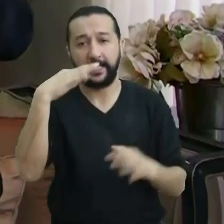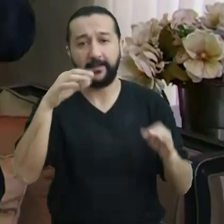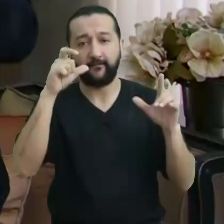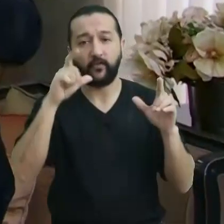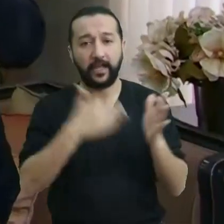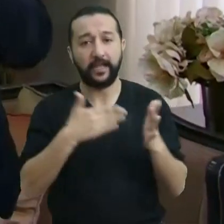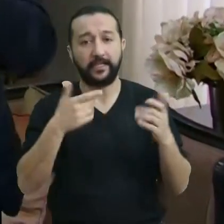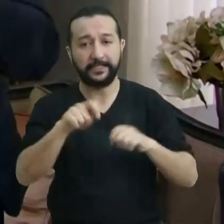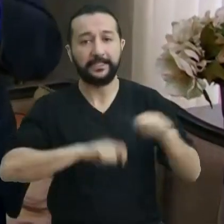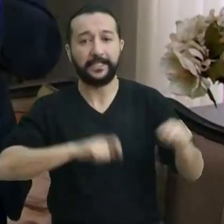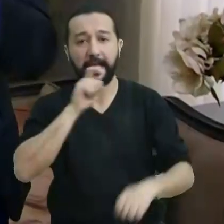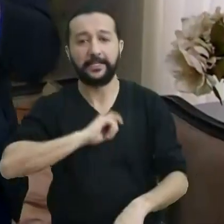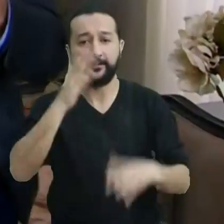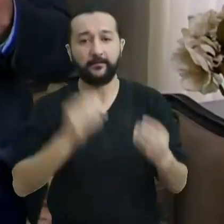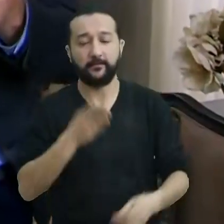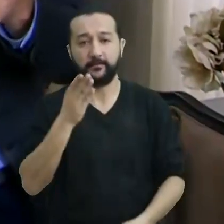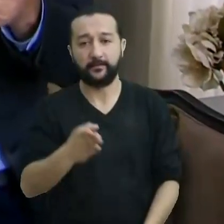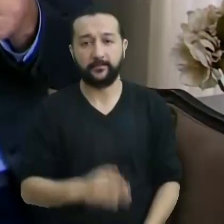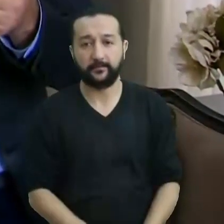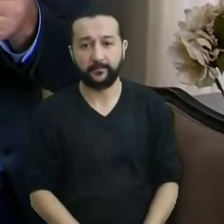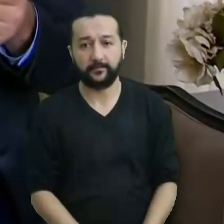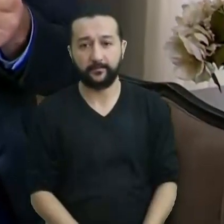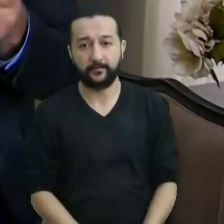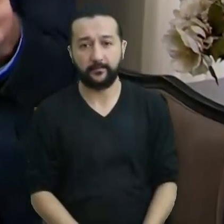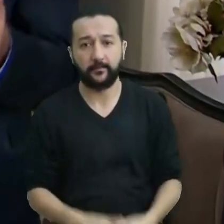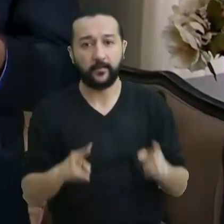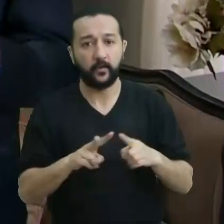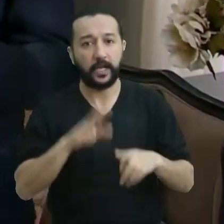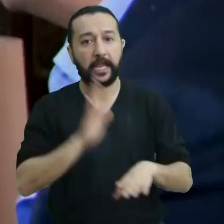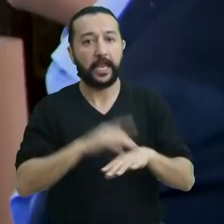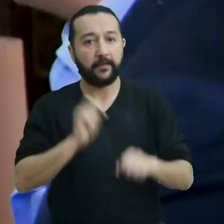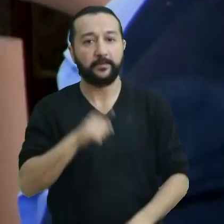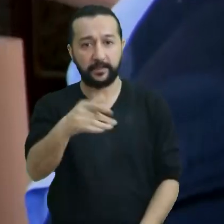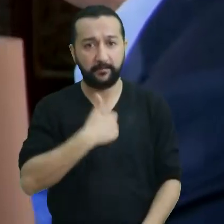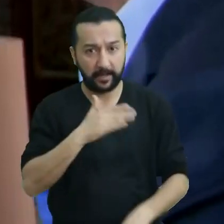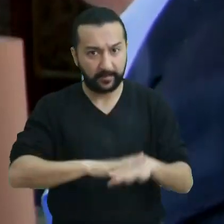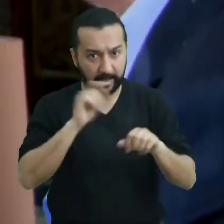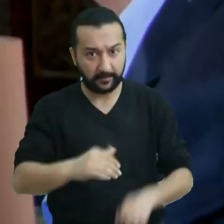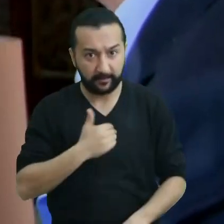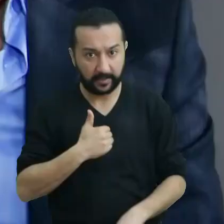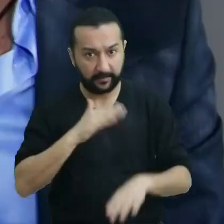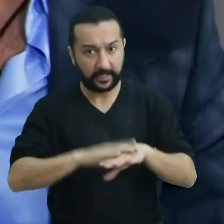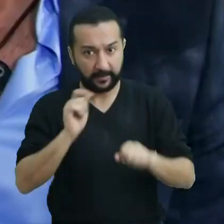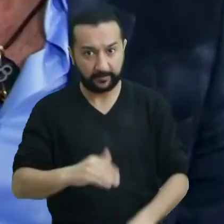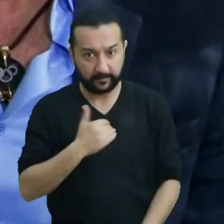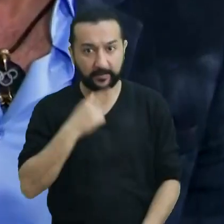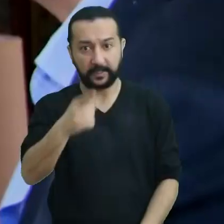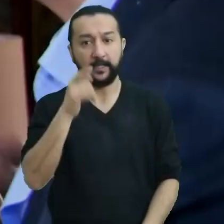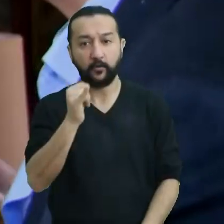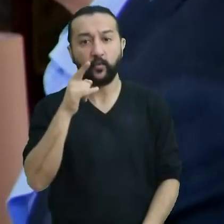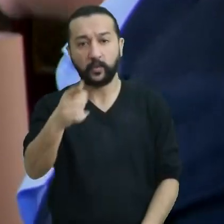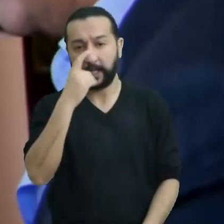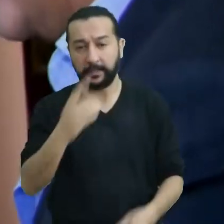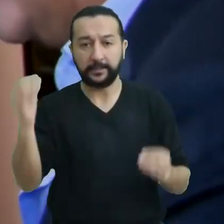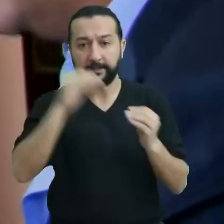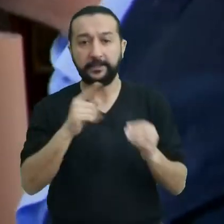evlilik fotoğrafını yırttık Nurhan. Nurhan ne yaptın sen? Ben mi yaptım? Ben mi yaptım? Hayvan gibi